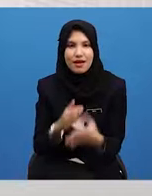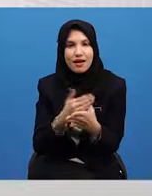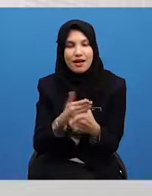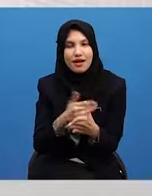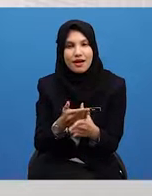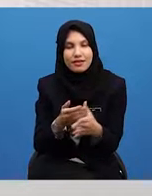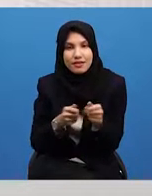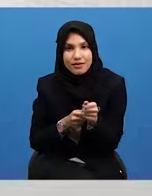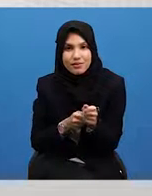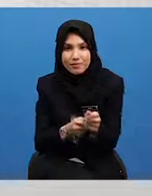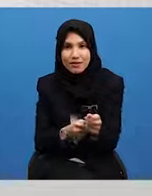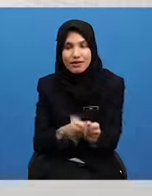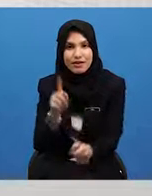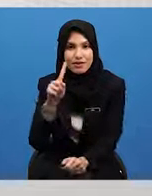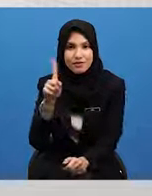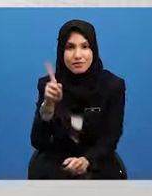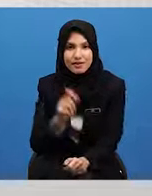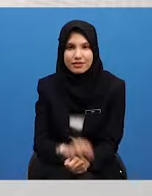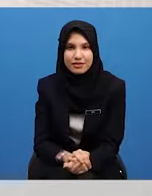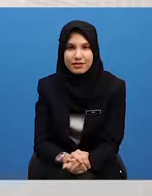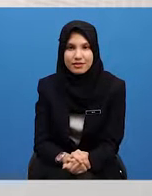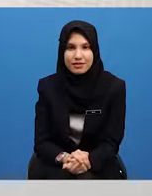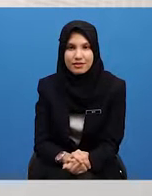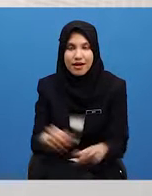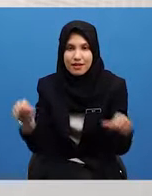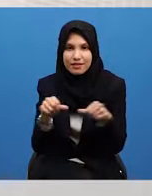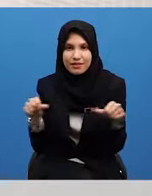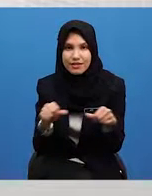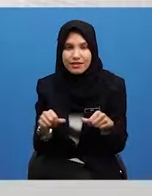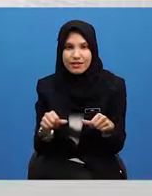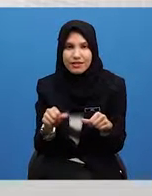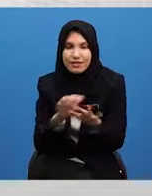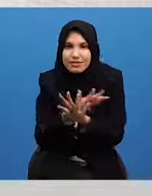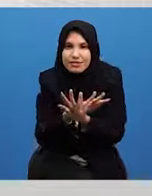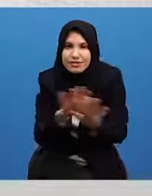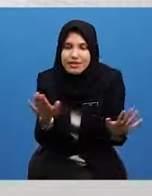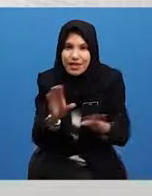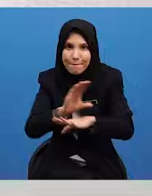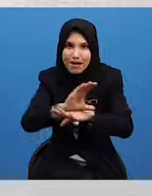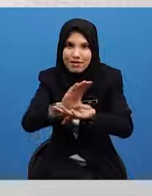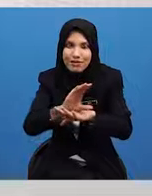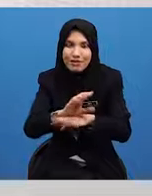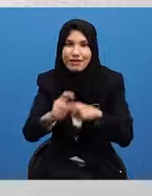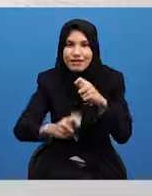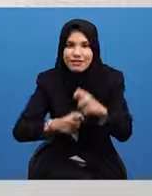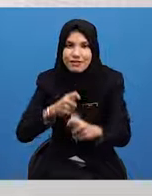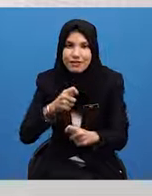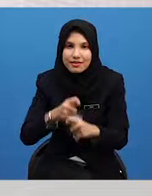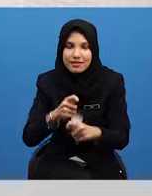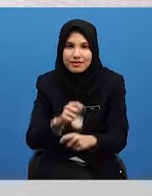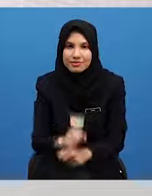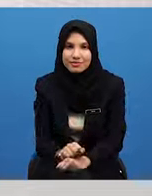Antara berikut, yang manakah aktiviti tidak